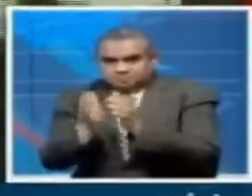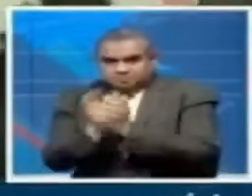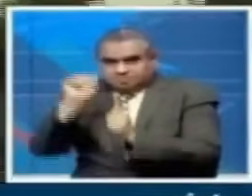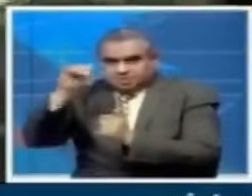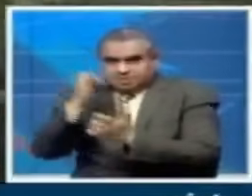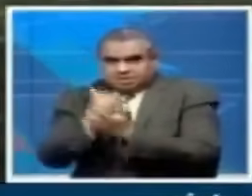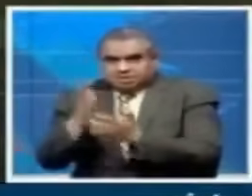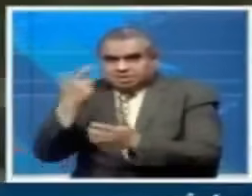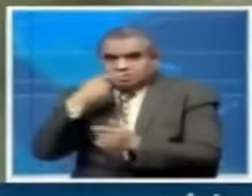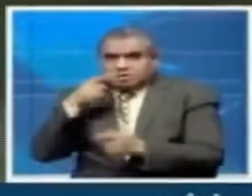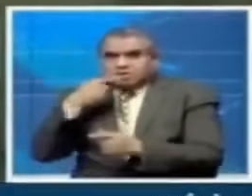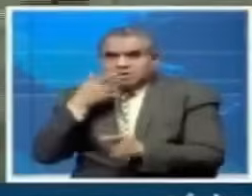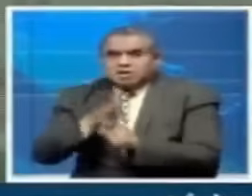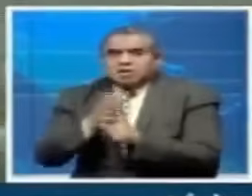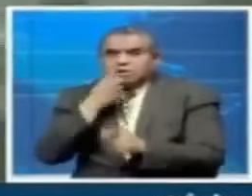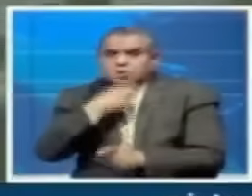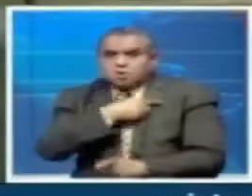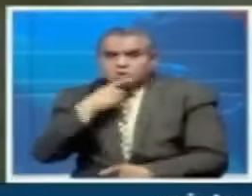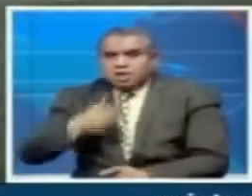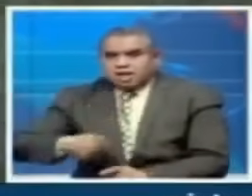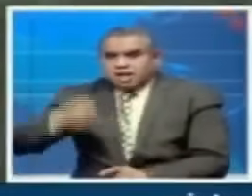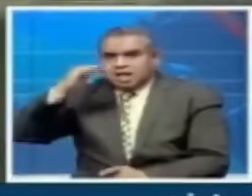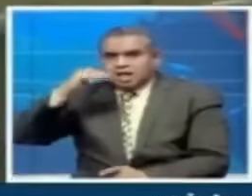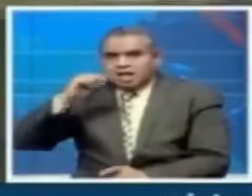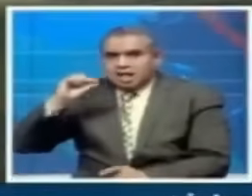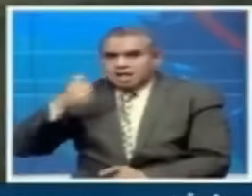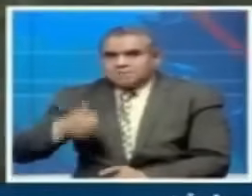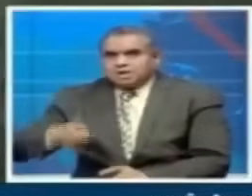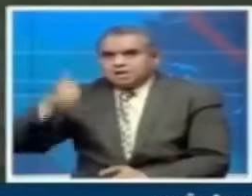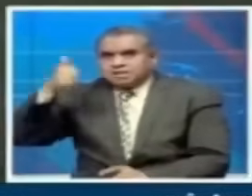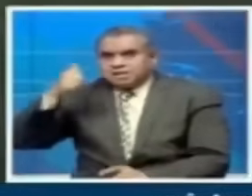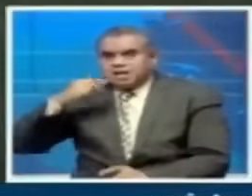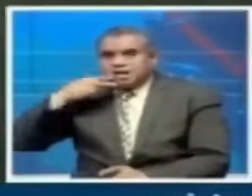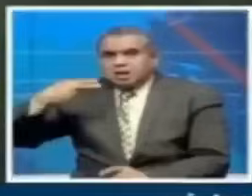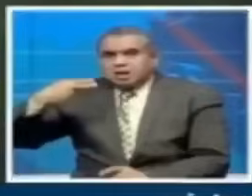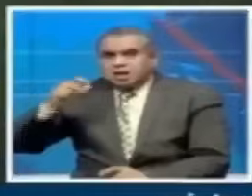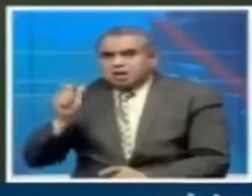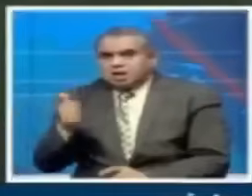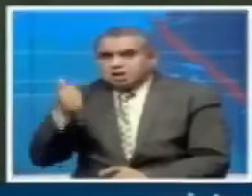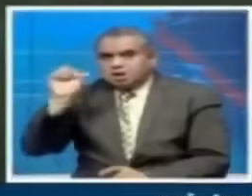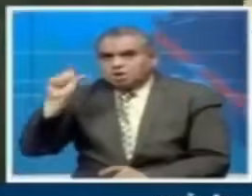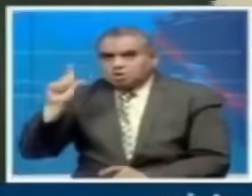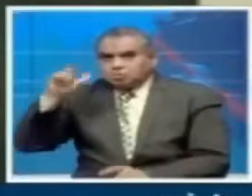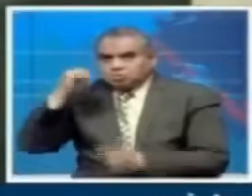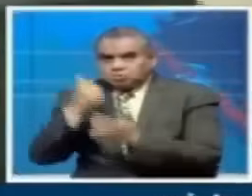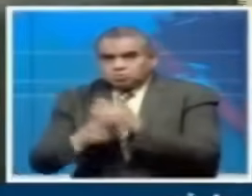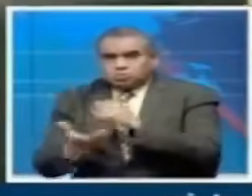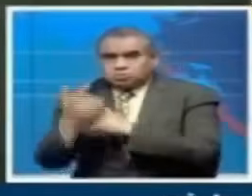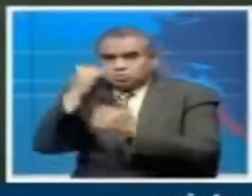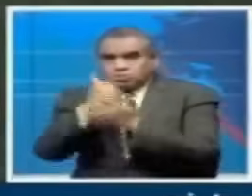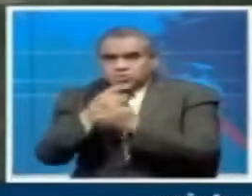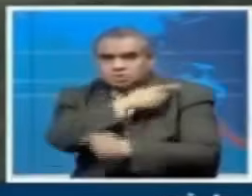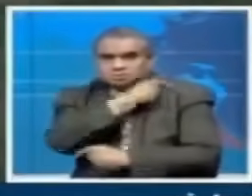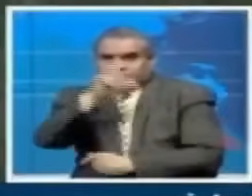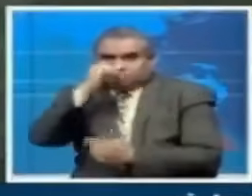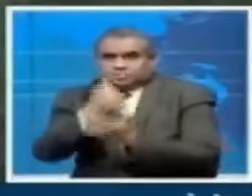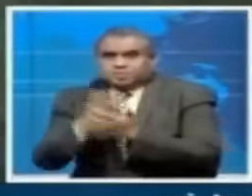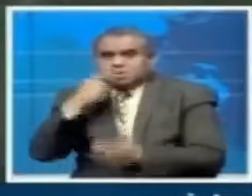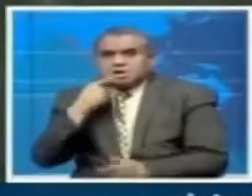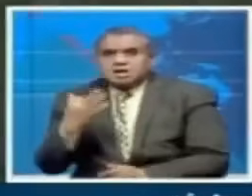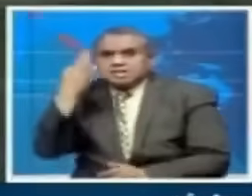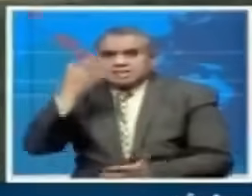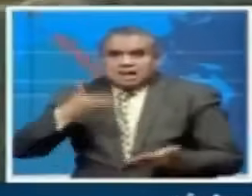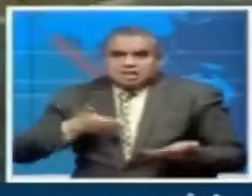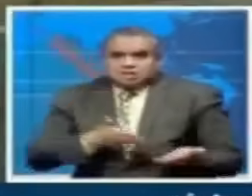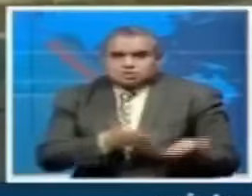لها أن من بين الشهداء أحمد الغندور عضو المجلس العسكري وقائد لواء الشمال، إضافة إلى 3